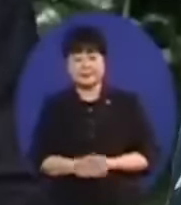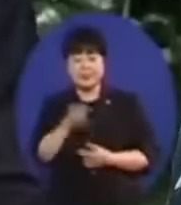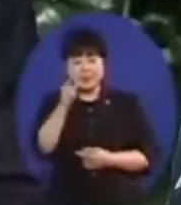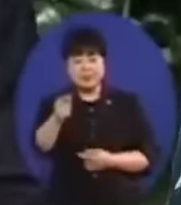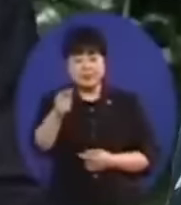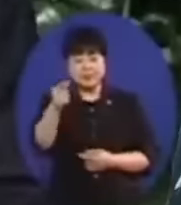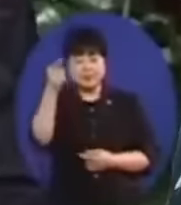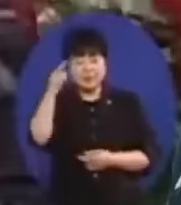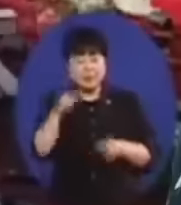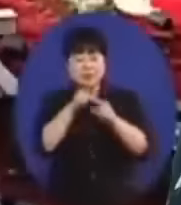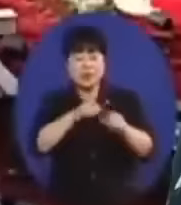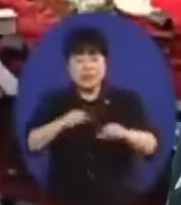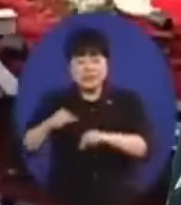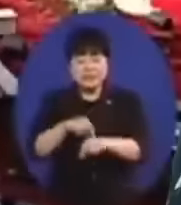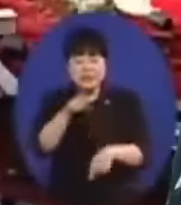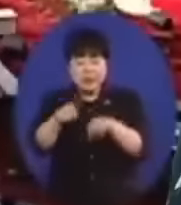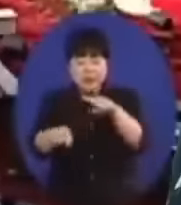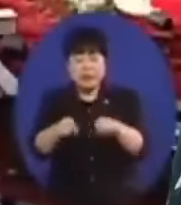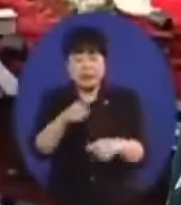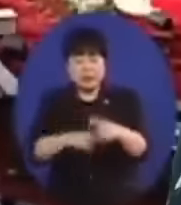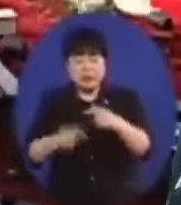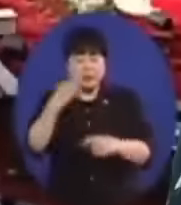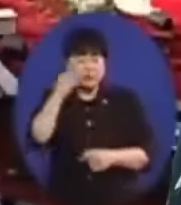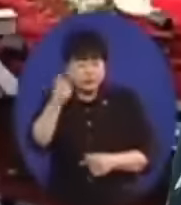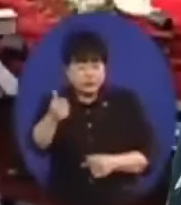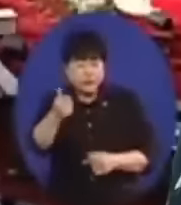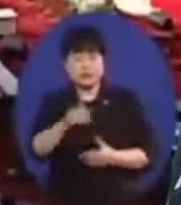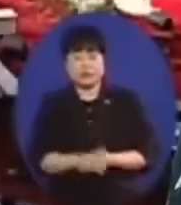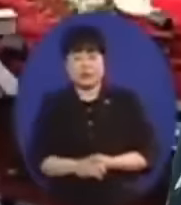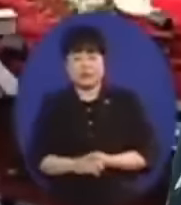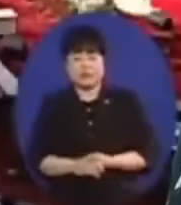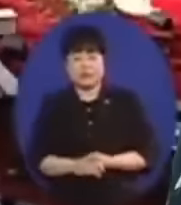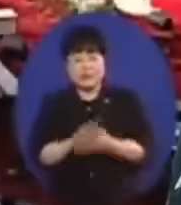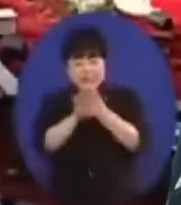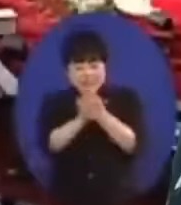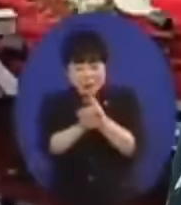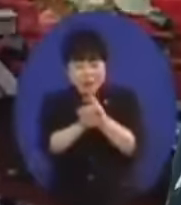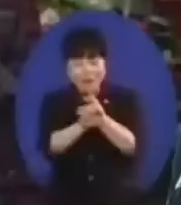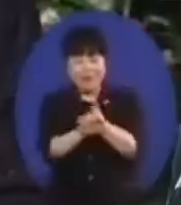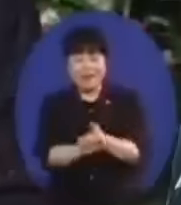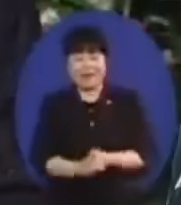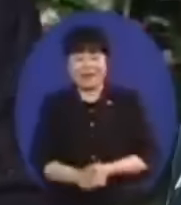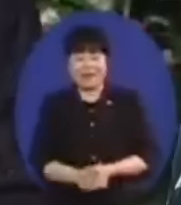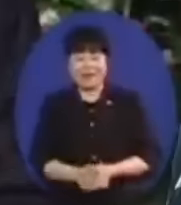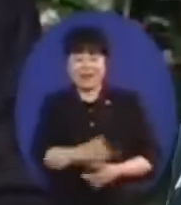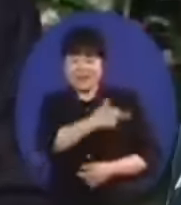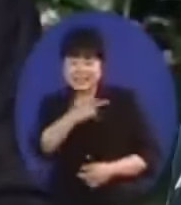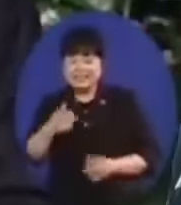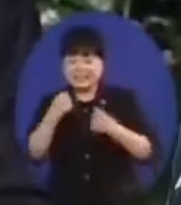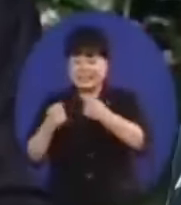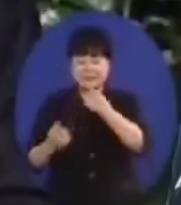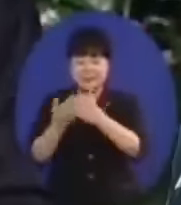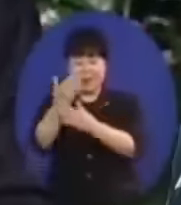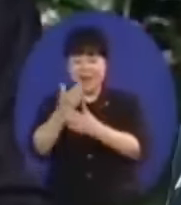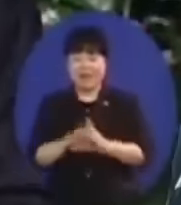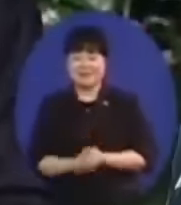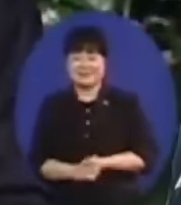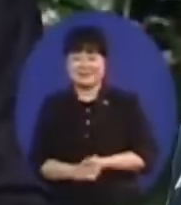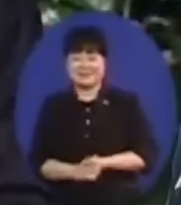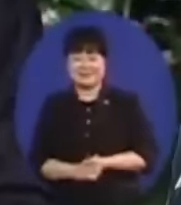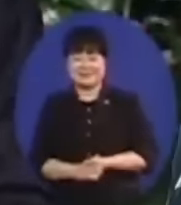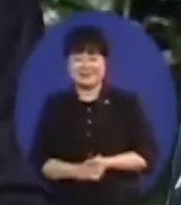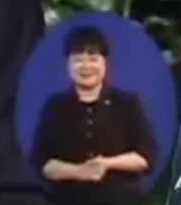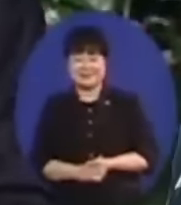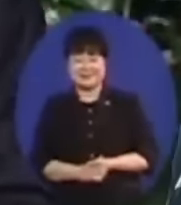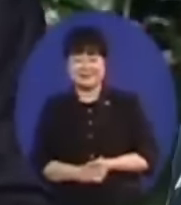이것을 여러분 생활에 실천하면 점점 익숙해지고 여러분의 기도가 굉장히 파워풀하게 되고